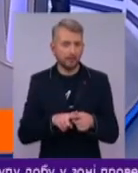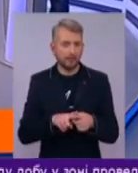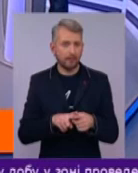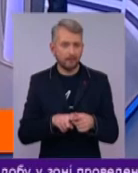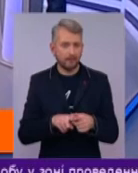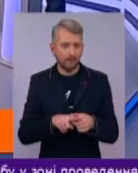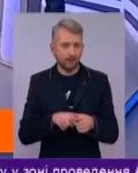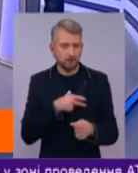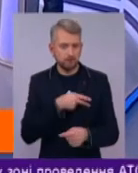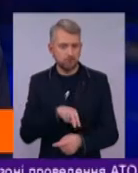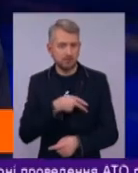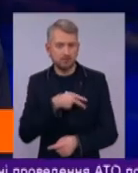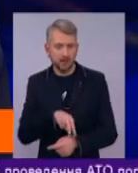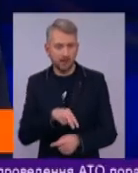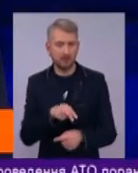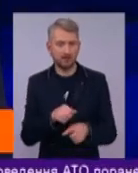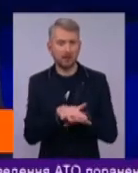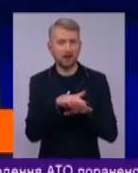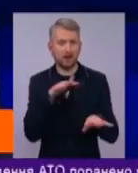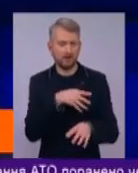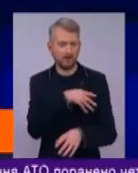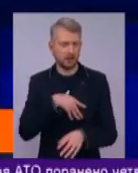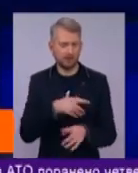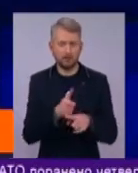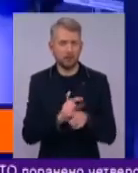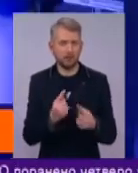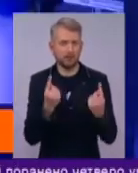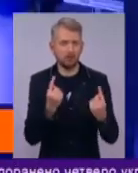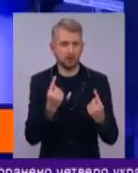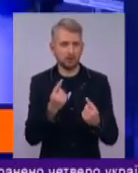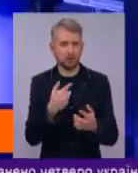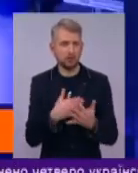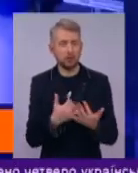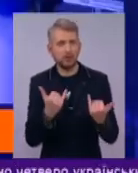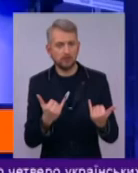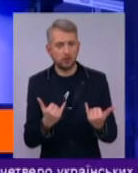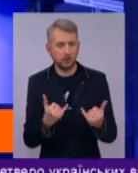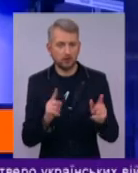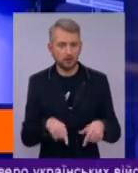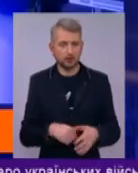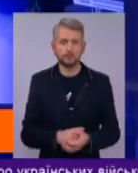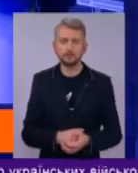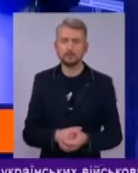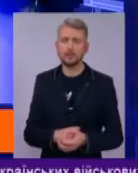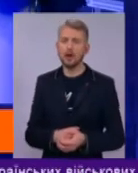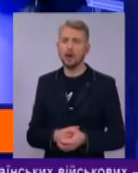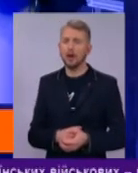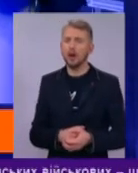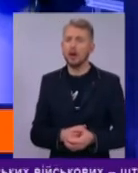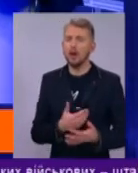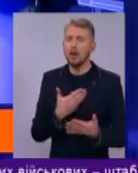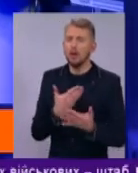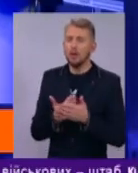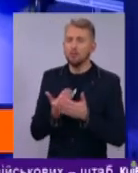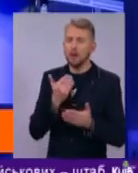рядах ветеранов очень значительны вот, и сегодня, и сейчас. Пане Олександре, ось